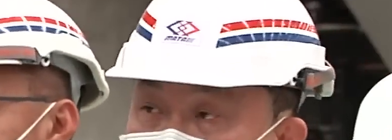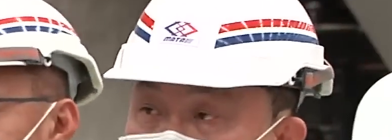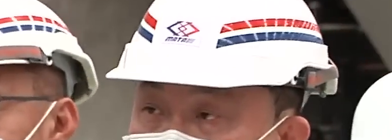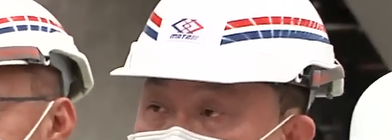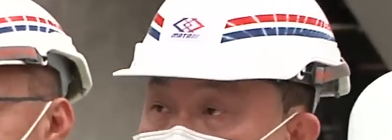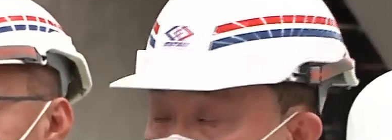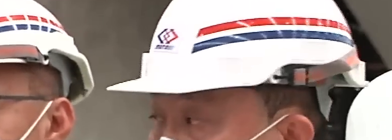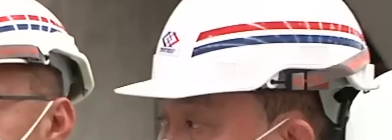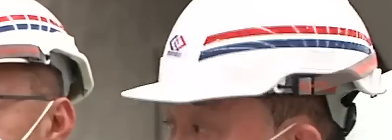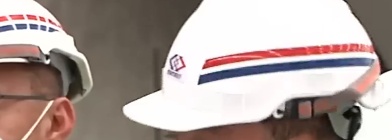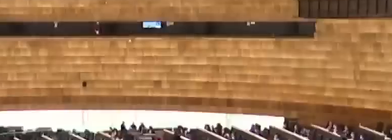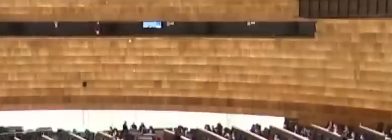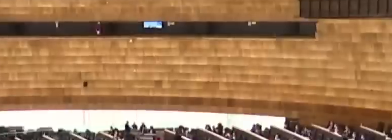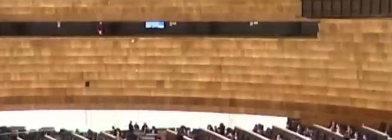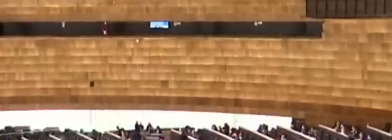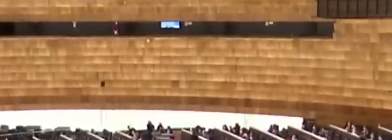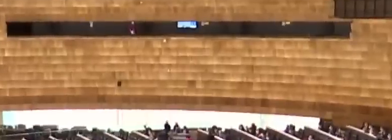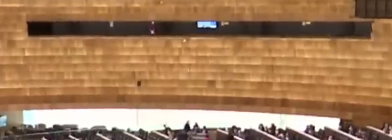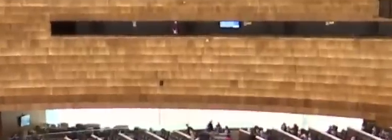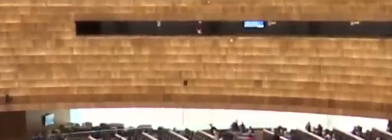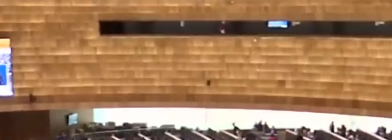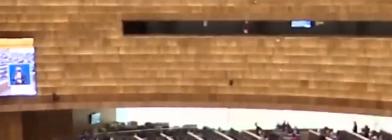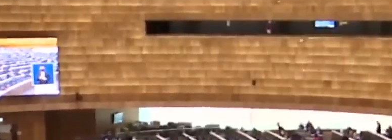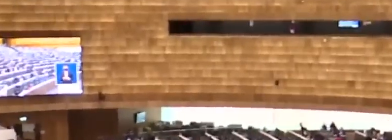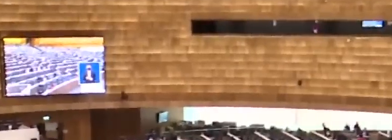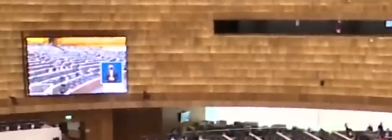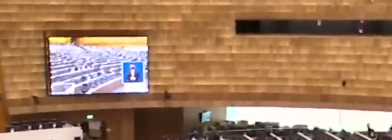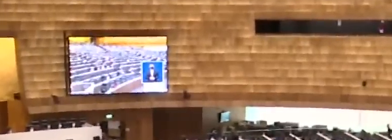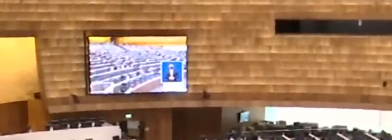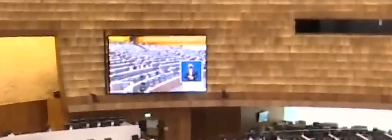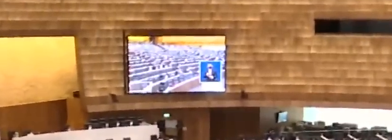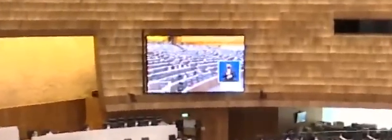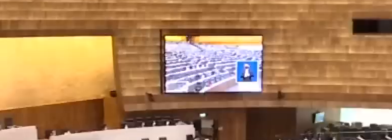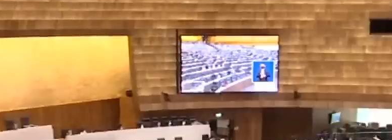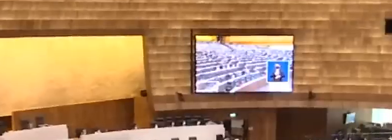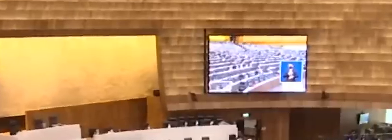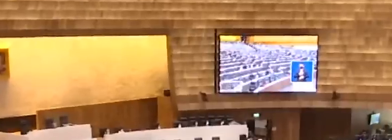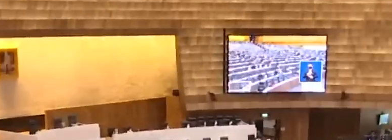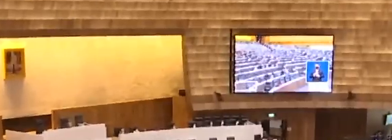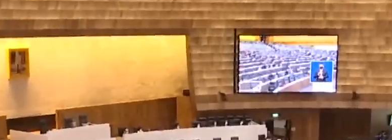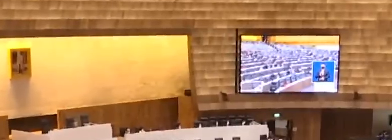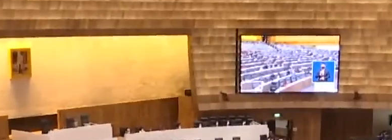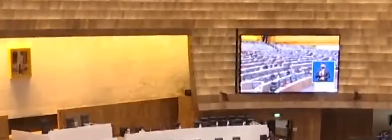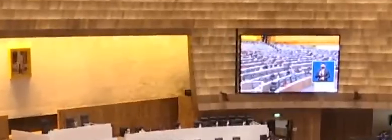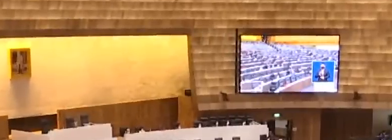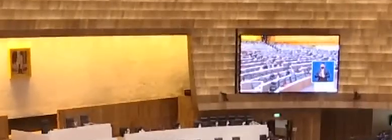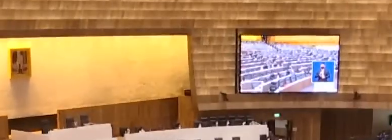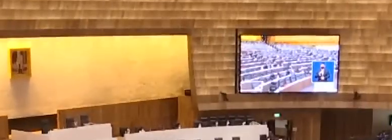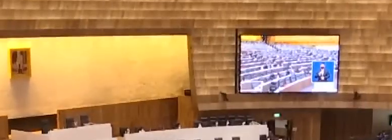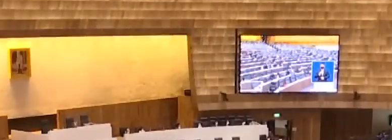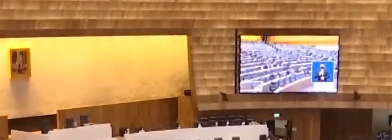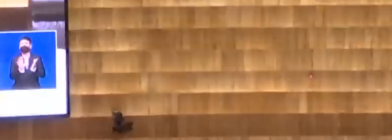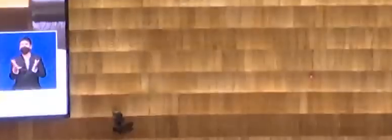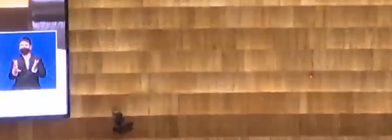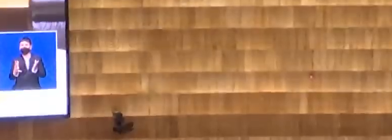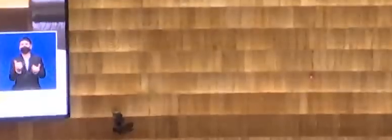าลจะพิจารณาโครงการรถไฟฟ้าสายสีส้มให้จบไปเพราะประมูลจบนานแล้วเหตุผลของรัฐบาลก็คือว่าจะได้รีบสร้างรีบ